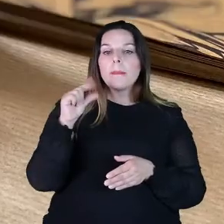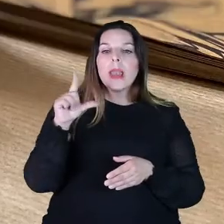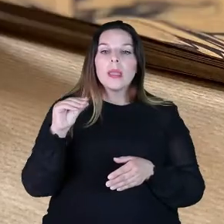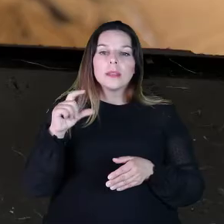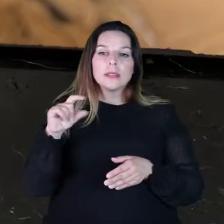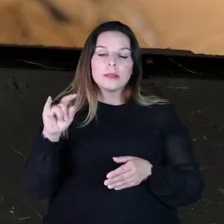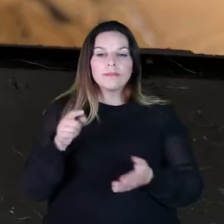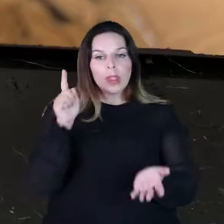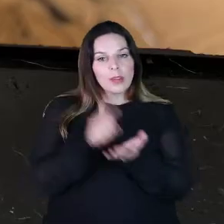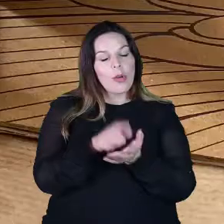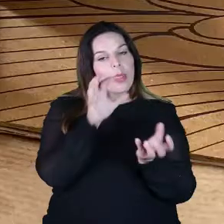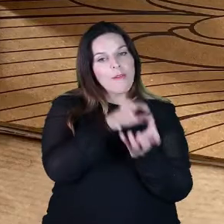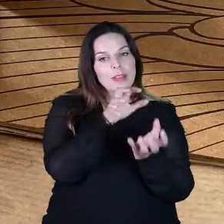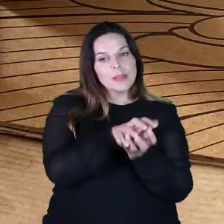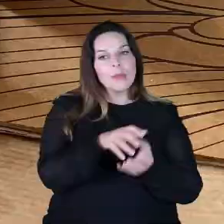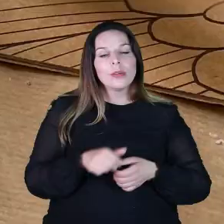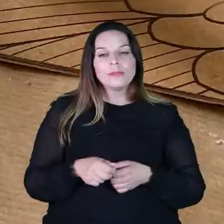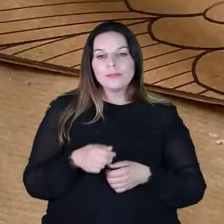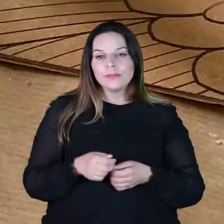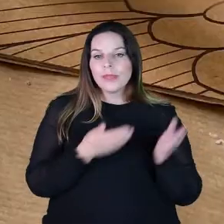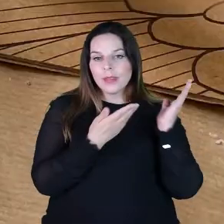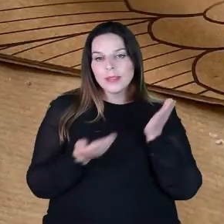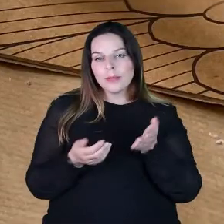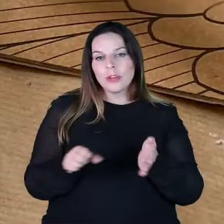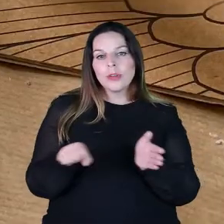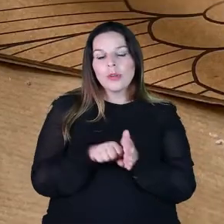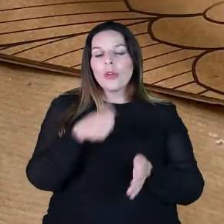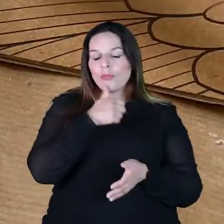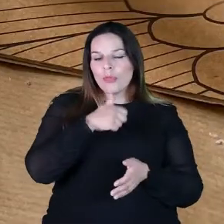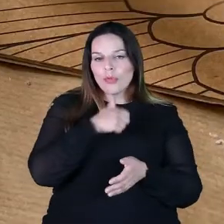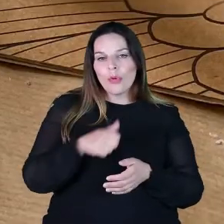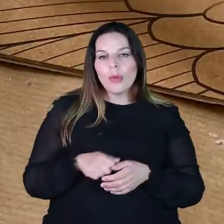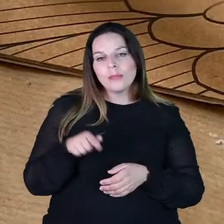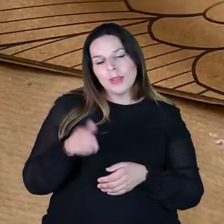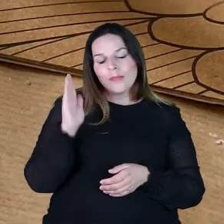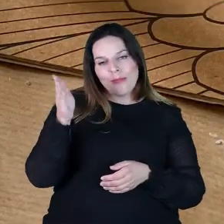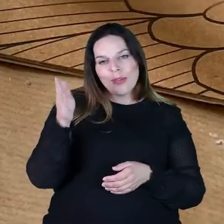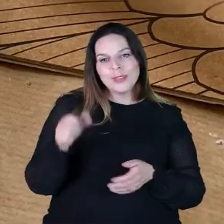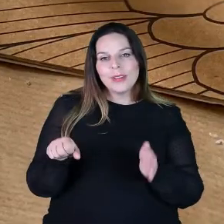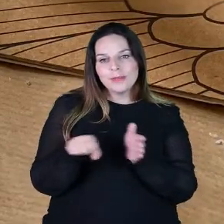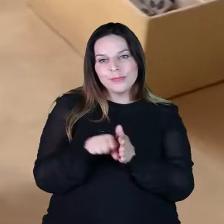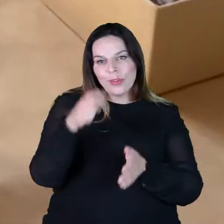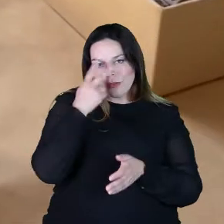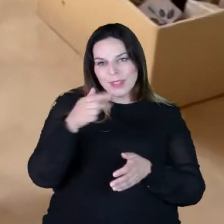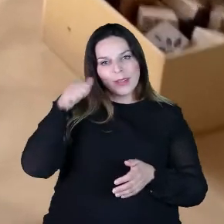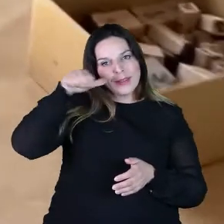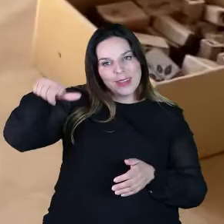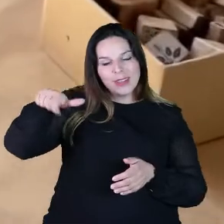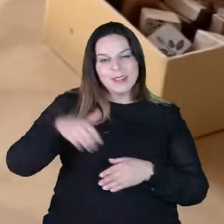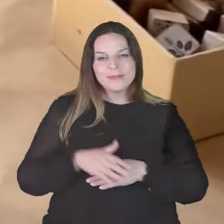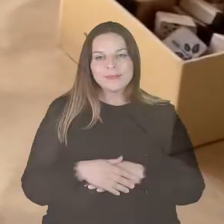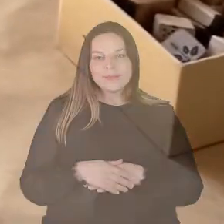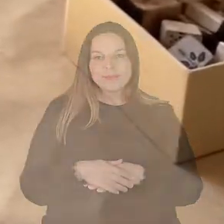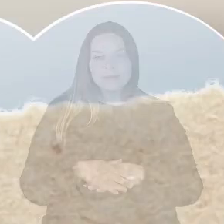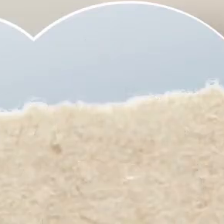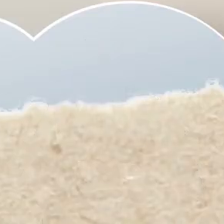I nasz smok gotowy. Także zapraszam do spróbowania. Jest bardzo prosty i do zobaczenia w przyszłym tygodniu.